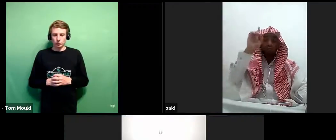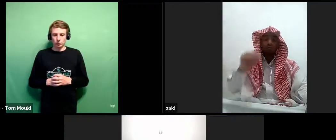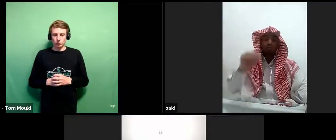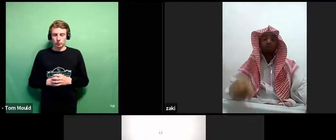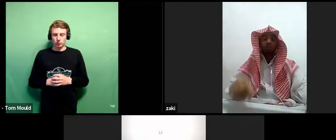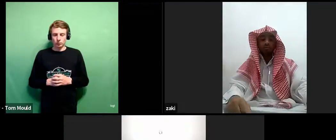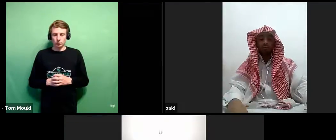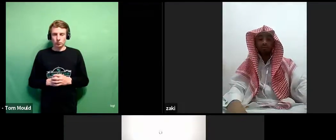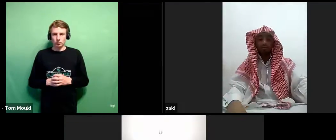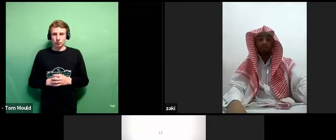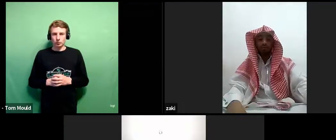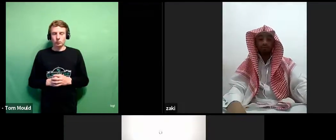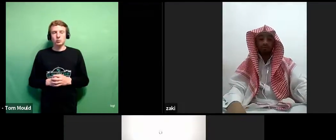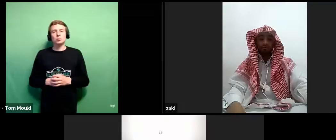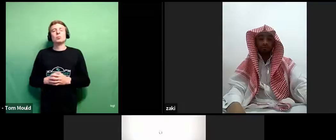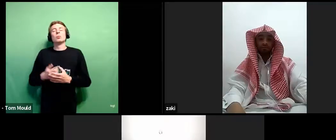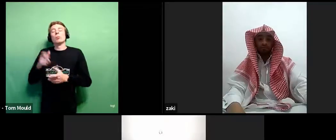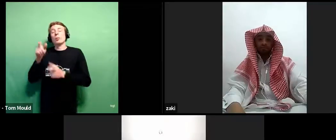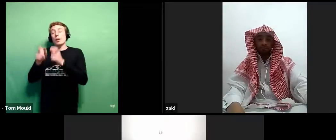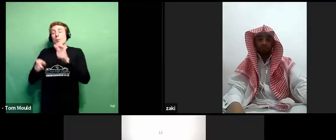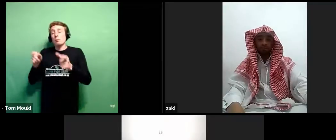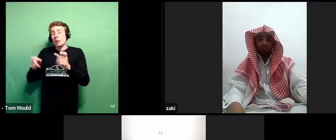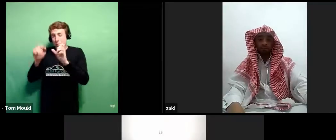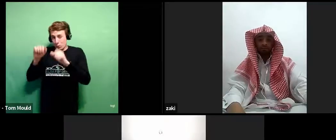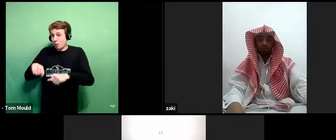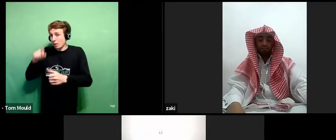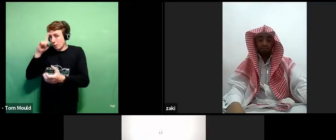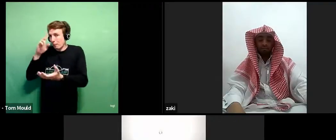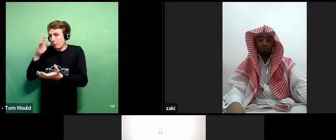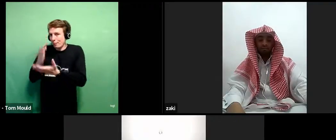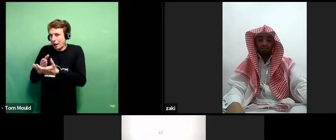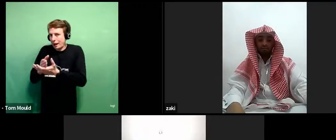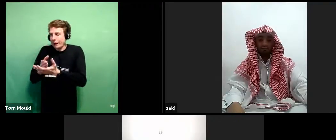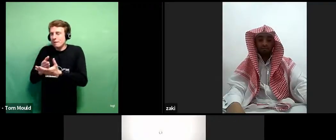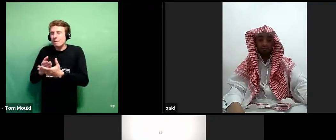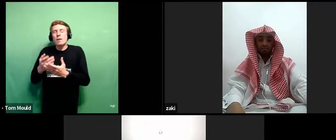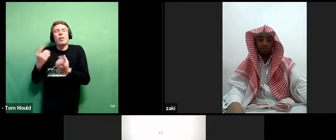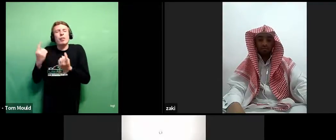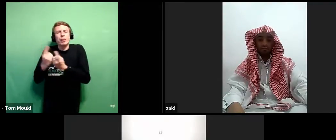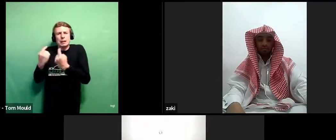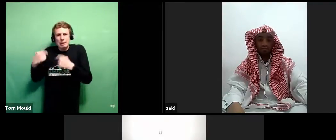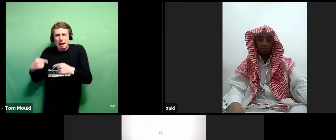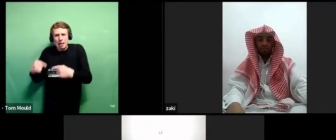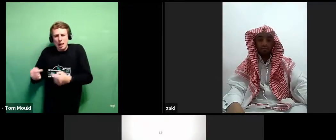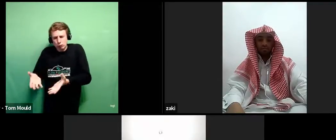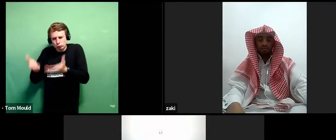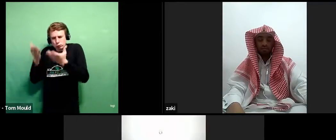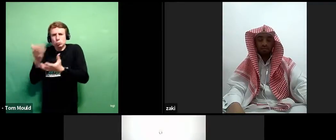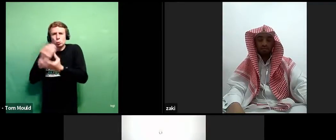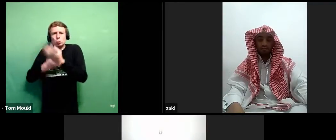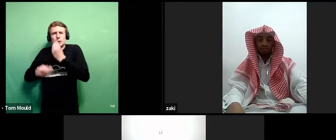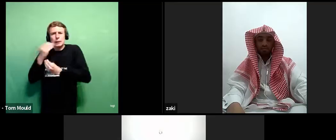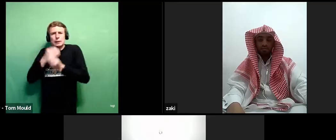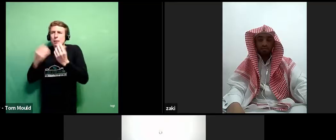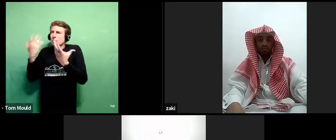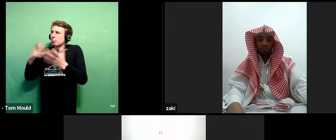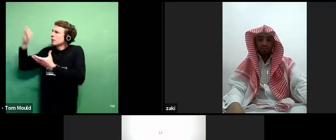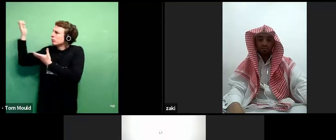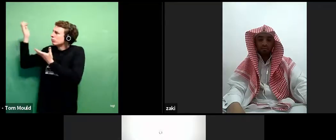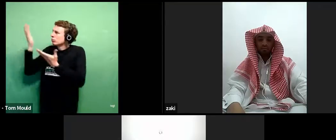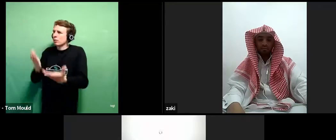تَعْبُدُونَ. O you who believe, eat of the lawful things that we have provided you, and be grateful to